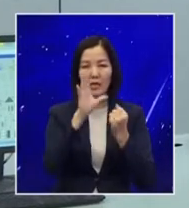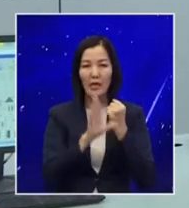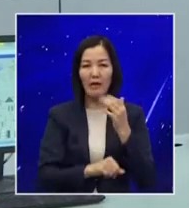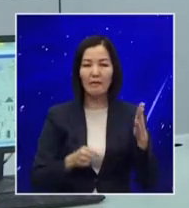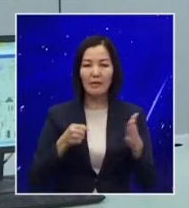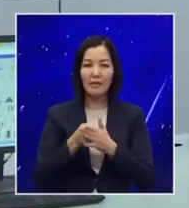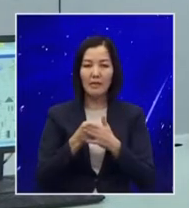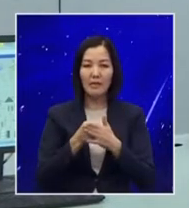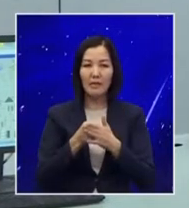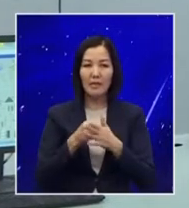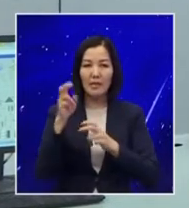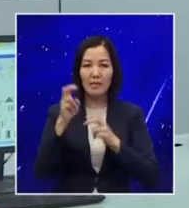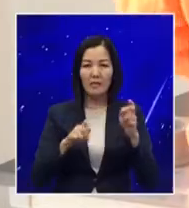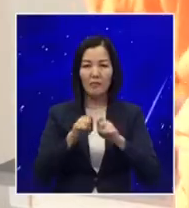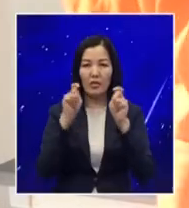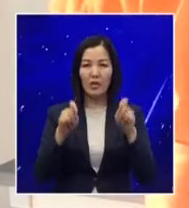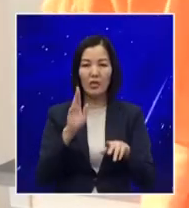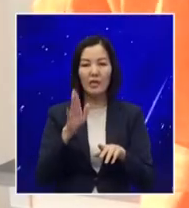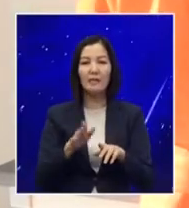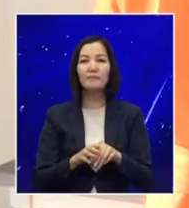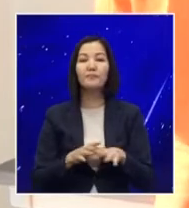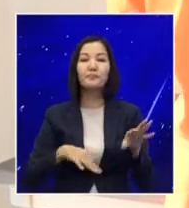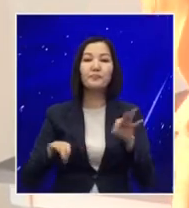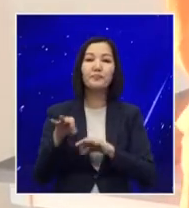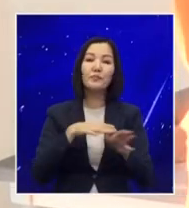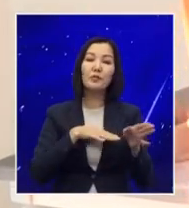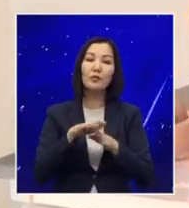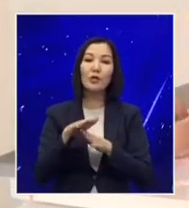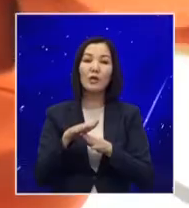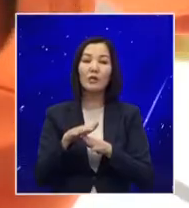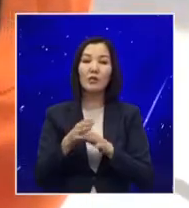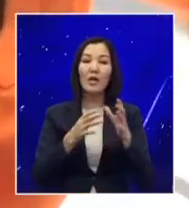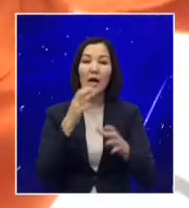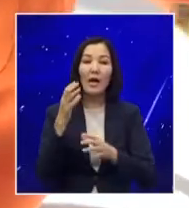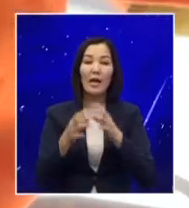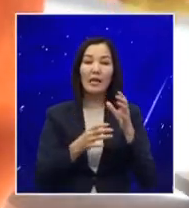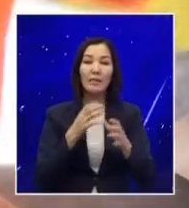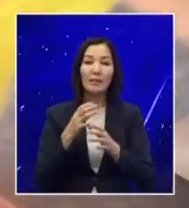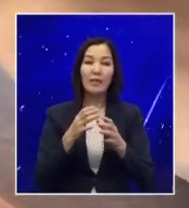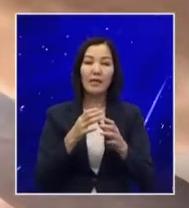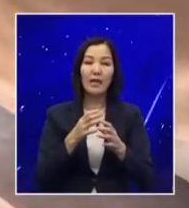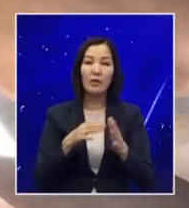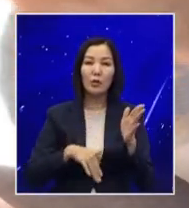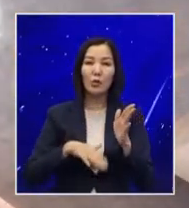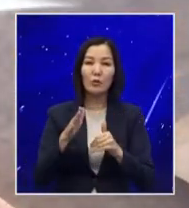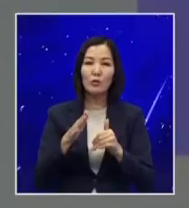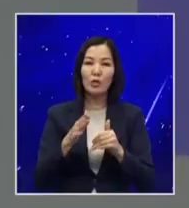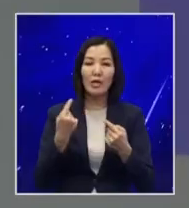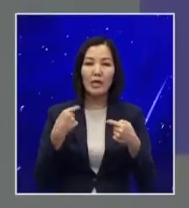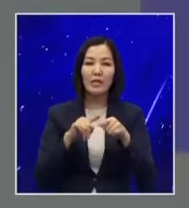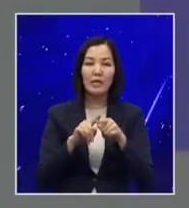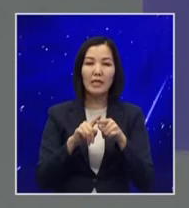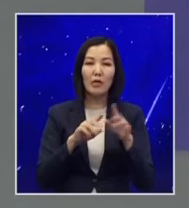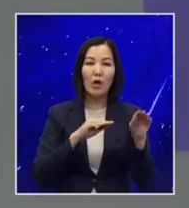дейін осы зауыт ашылады. Айта кетейік, жобаны жүзеге асыру барысында әлемдік стандартқа сай келетін алдыңғы қатарлы технологиялар